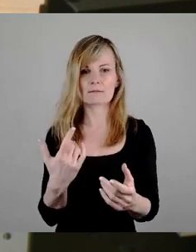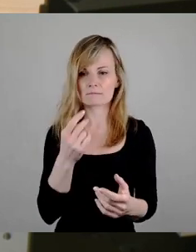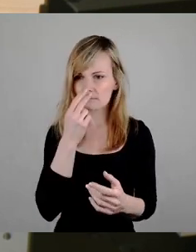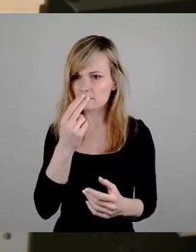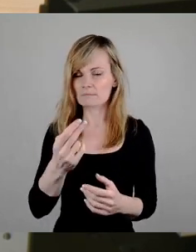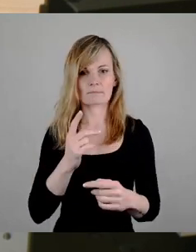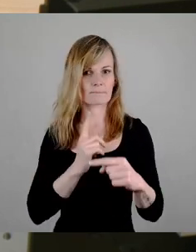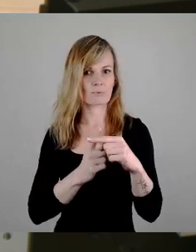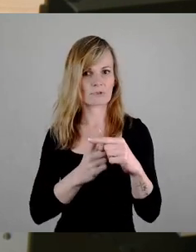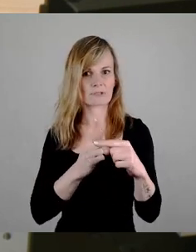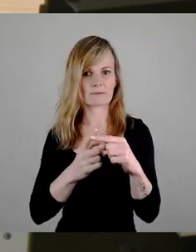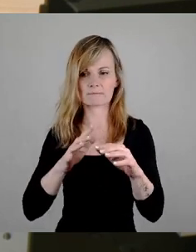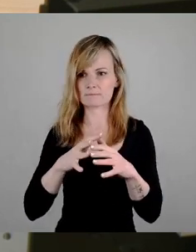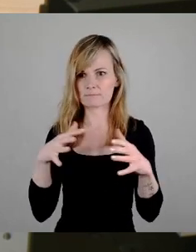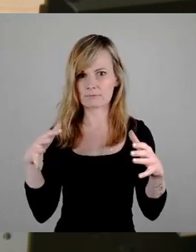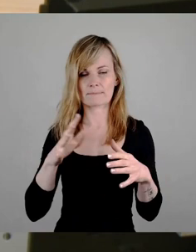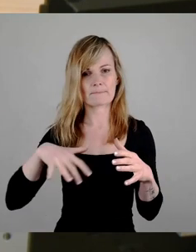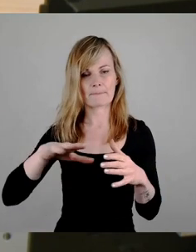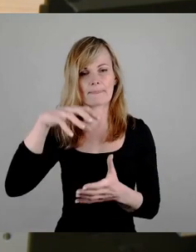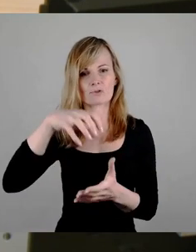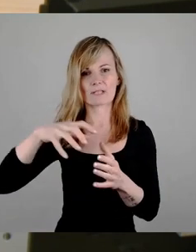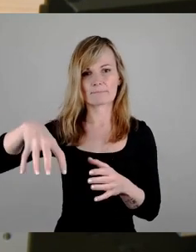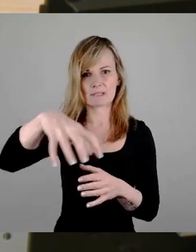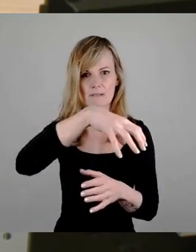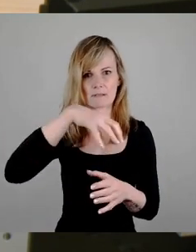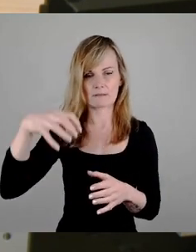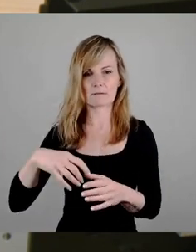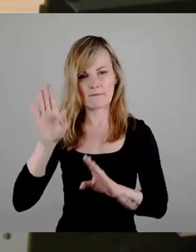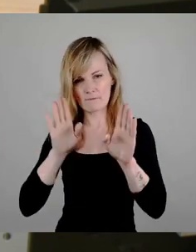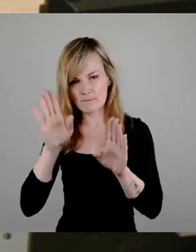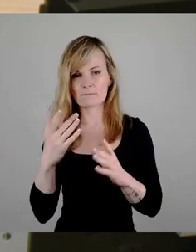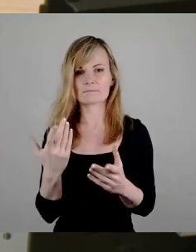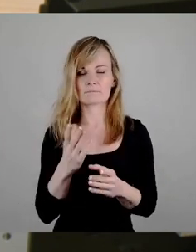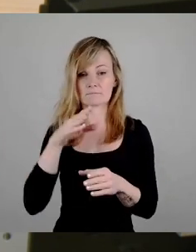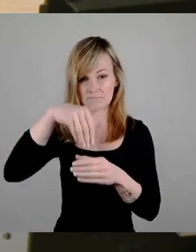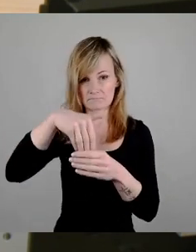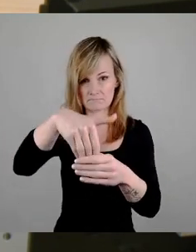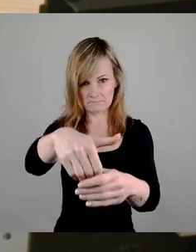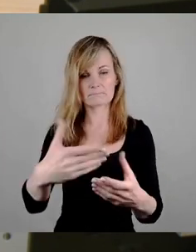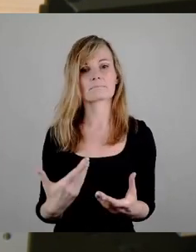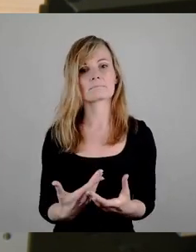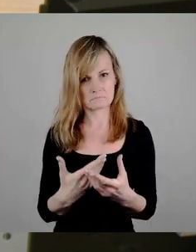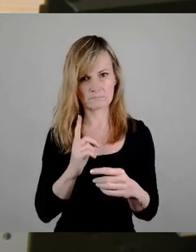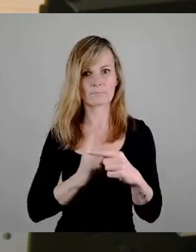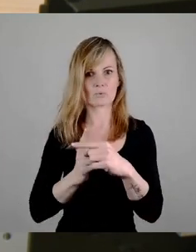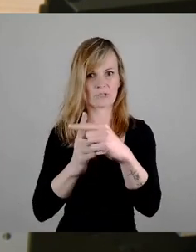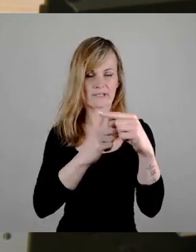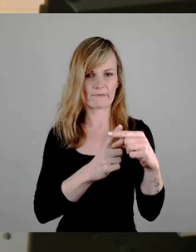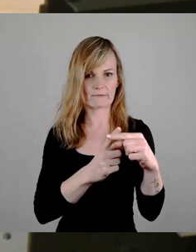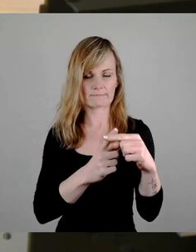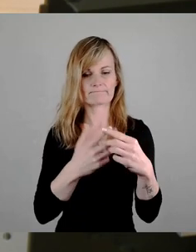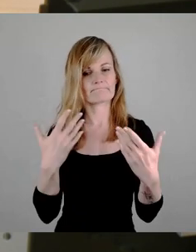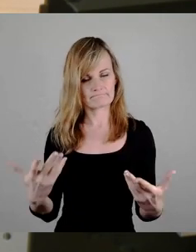aus fast allen Stadtbezirken und Ortschaften. In diesen Voten gab es außerdem sehr viele